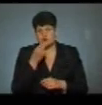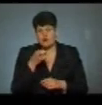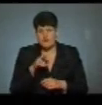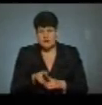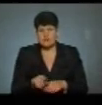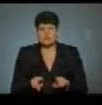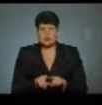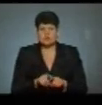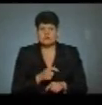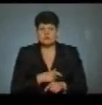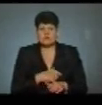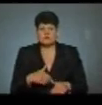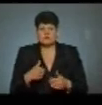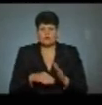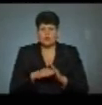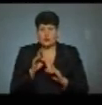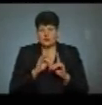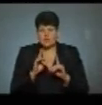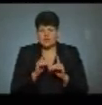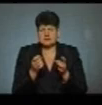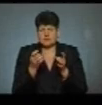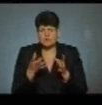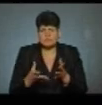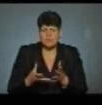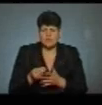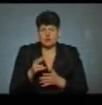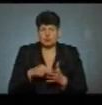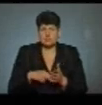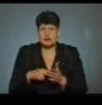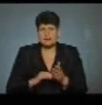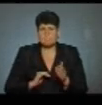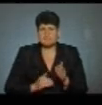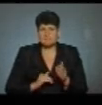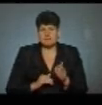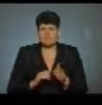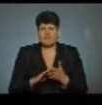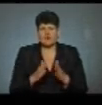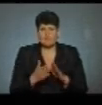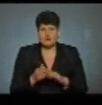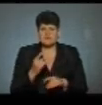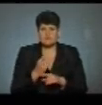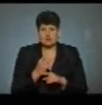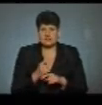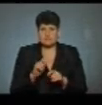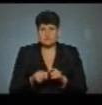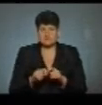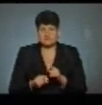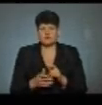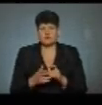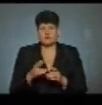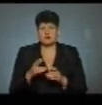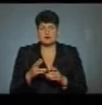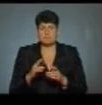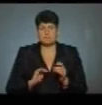Також депутати звернулись до Верховної Ради та Кабміну спростити сплату податків для підприємців в умовах карантину і заборонити перевірки бізнесу фіскальною